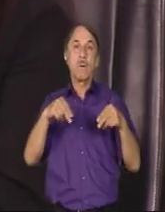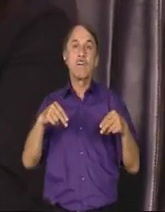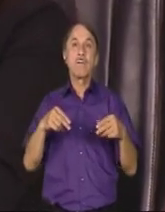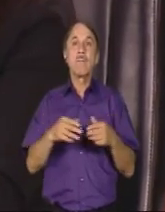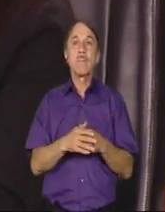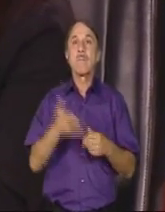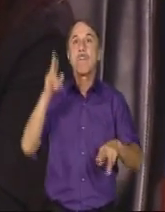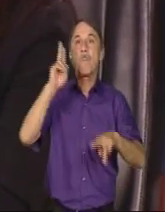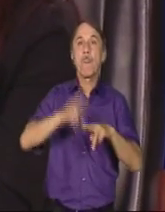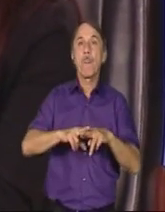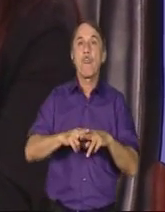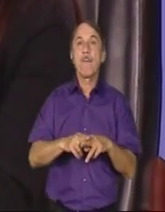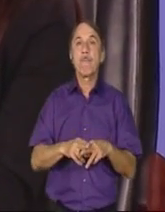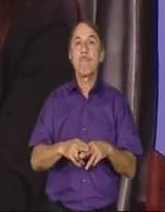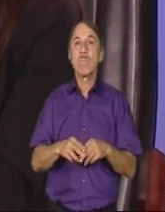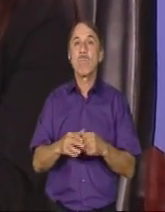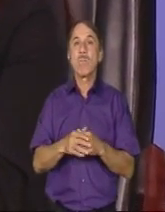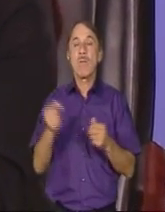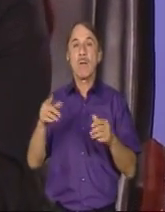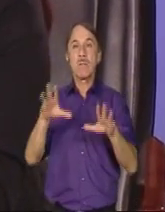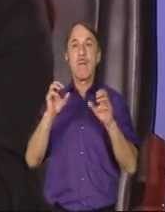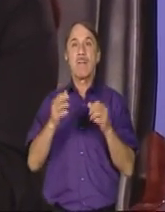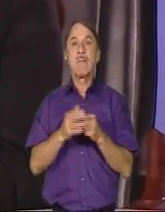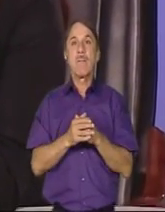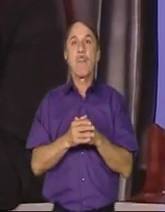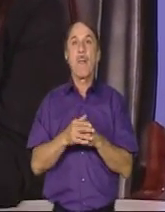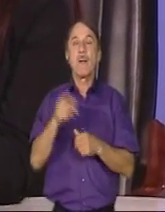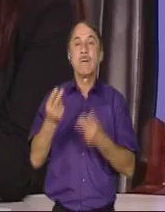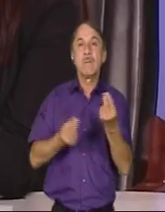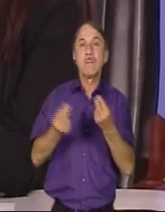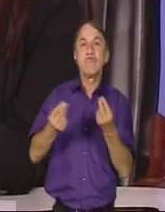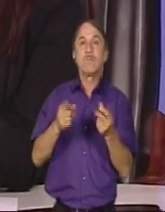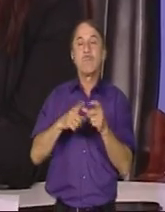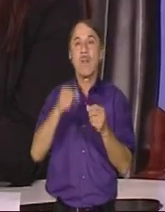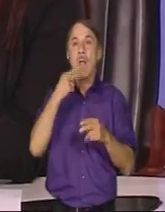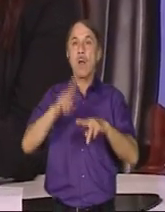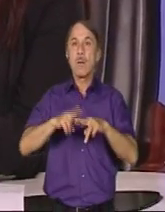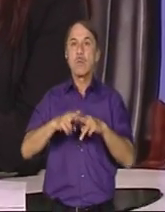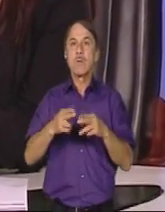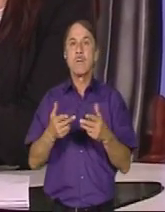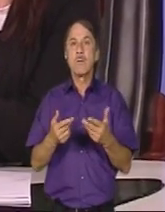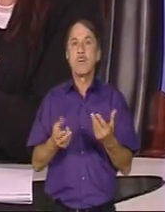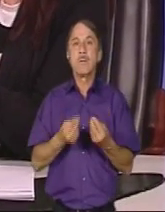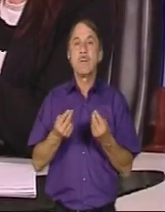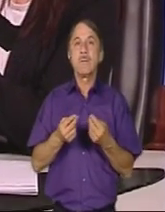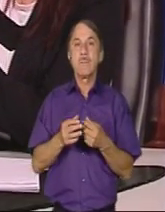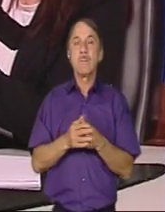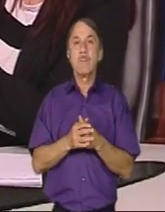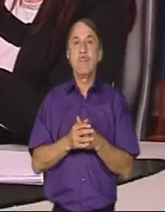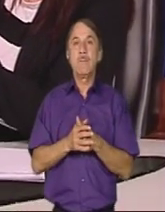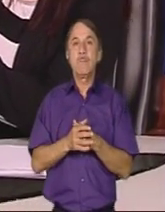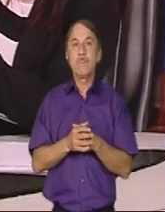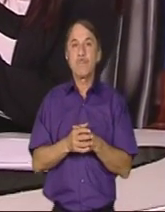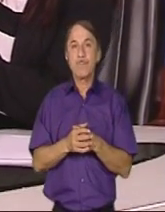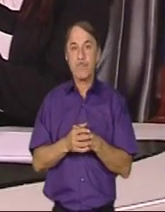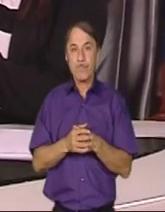objasnim? Postoje rešenja, a vi kažete, oni nemaju rešenja i plaše se vas. Ipak tu nešto nije samo da oni nemaju rešenja, nego ipak tu ima još možda